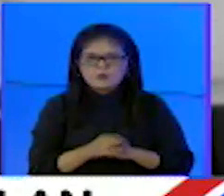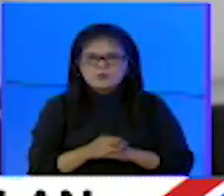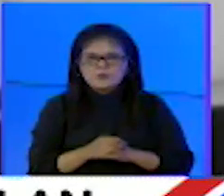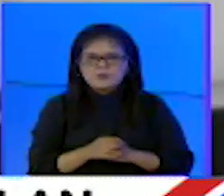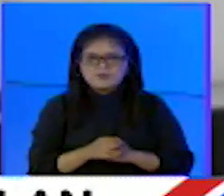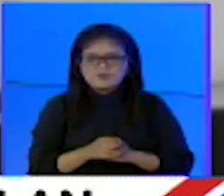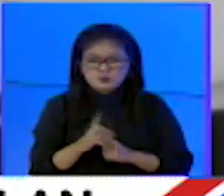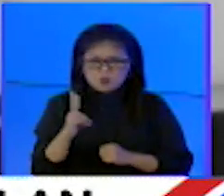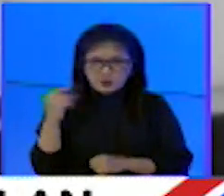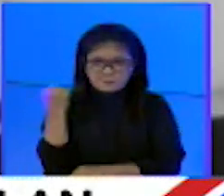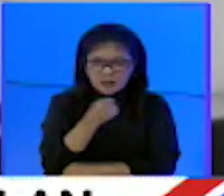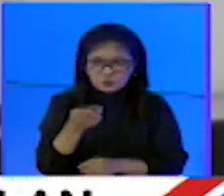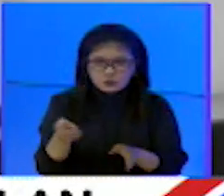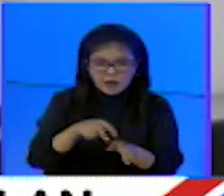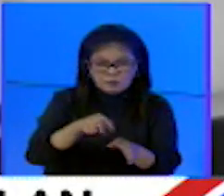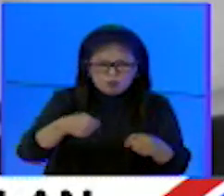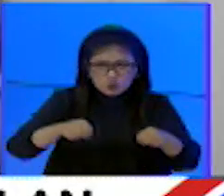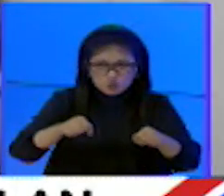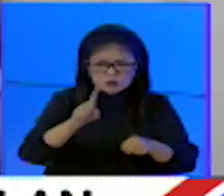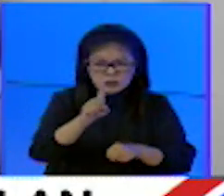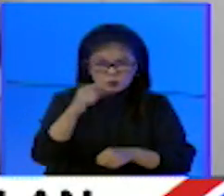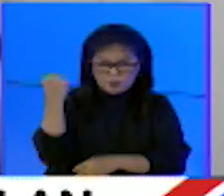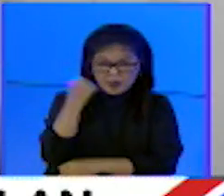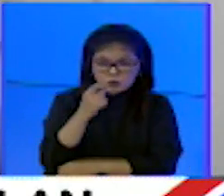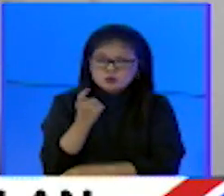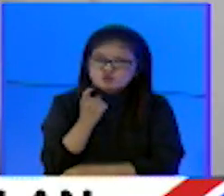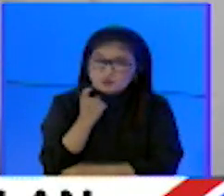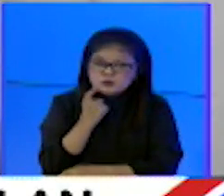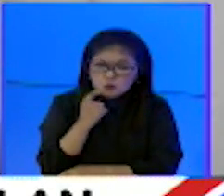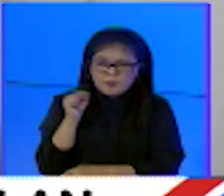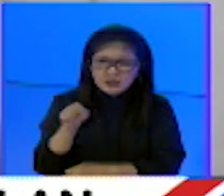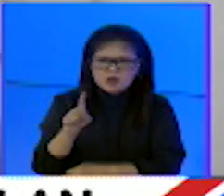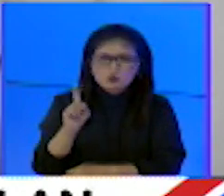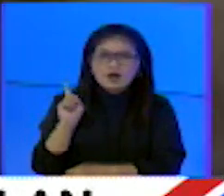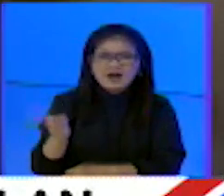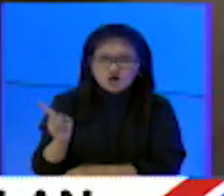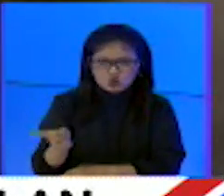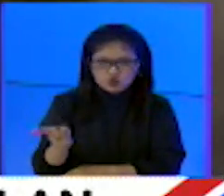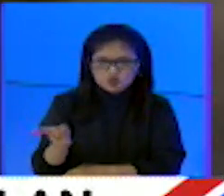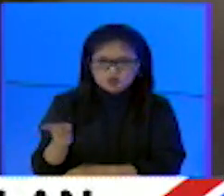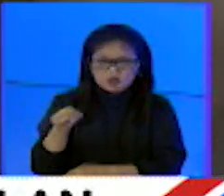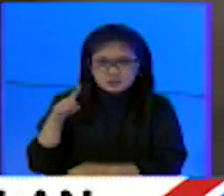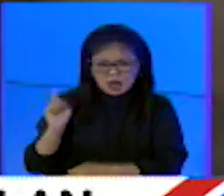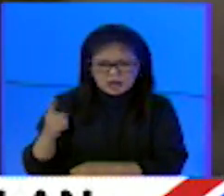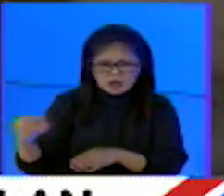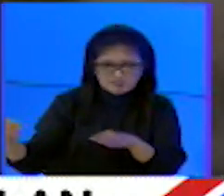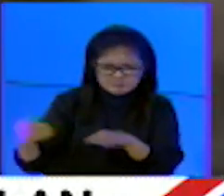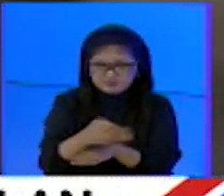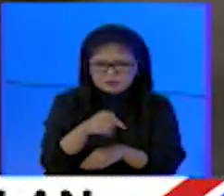Dua pelaku kabur naik sepeda motor, sementara satu pelaku mencoba kabur dengan angkot, berhasil dihentikan sopir ojek online.